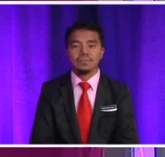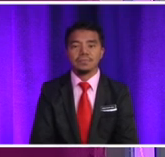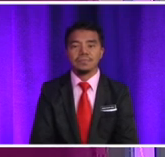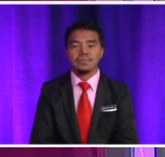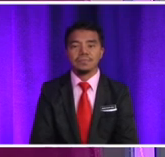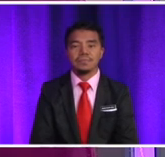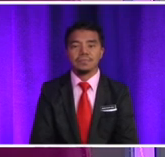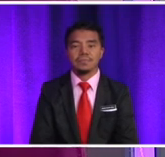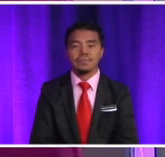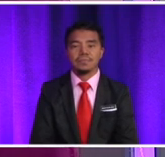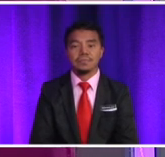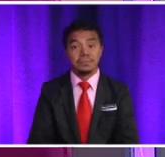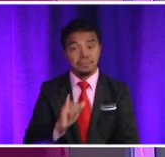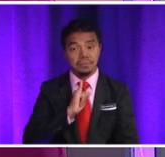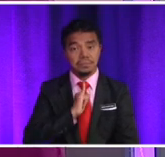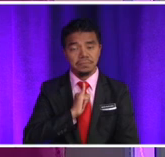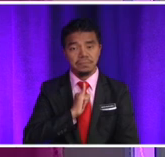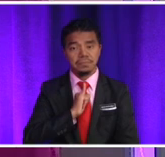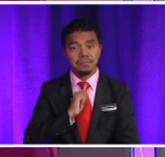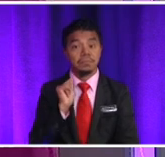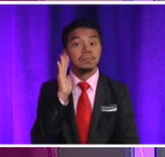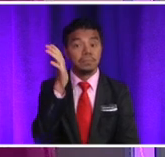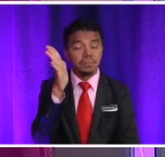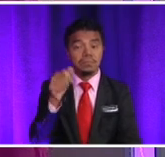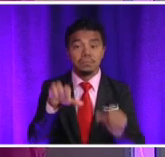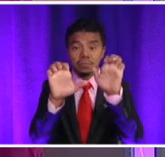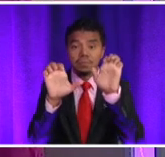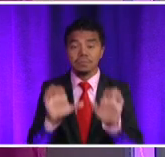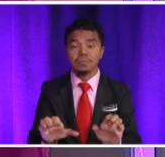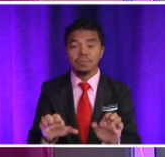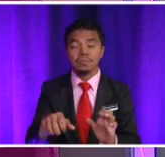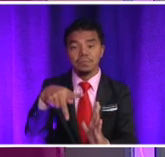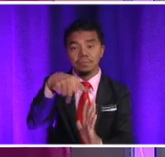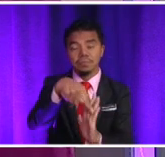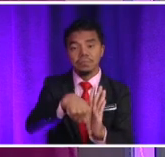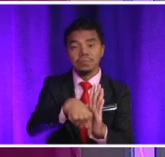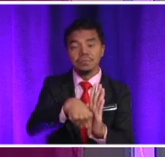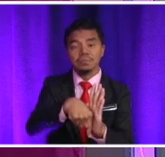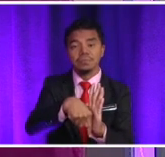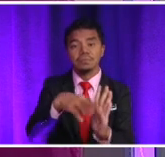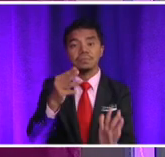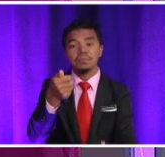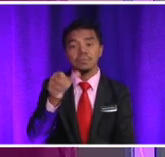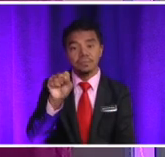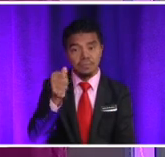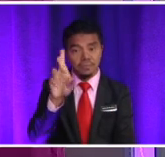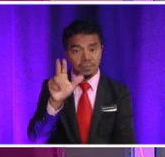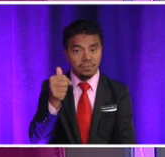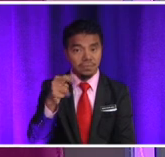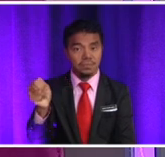sekali saya akan sampaikan tentang elemen-elemen dalam pemasaran hanya penting bagi